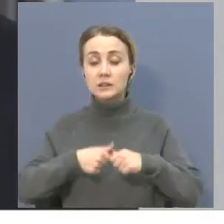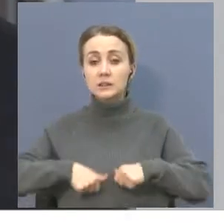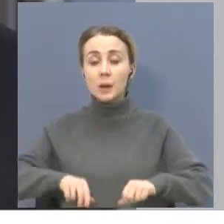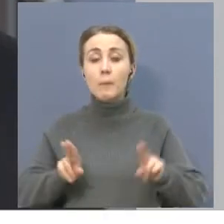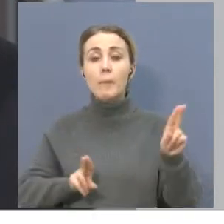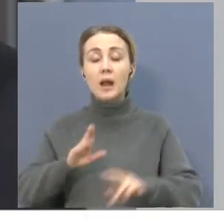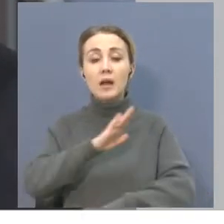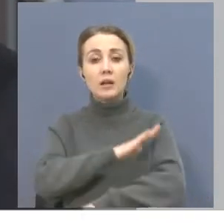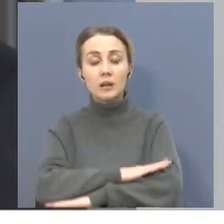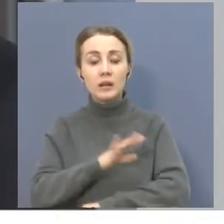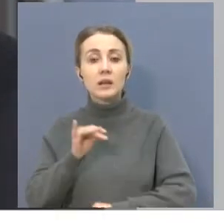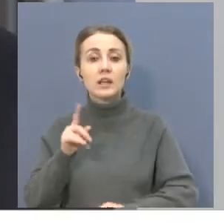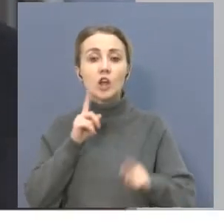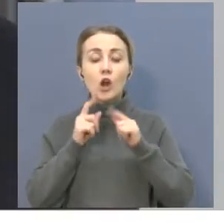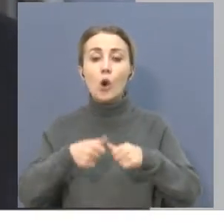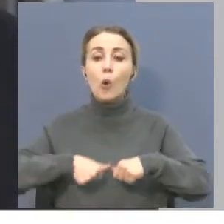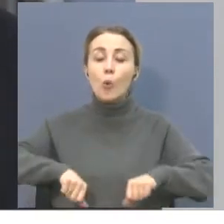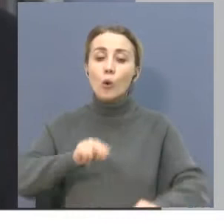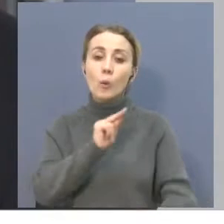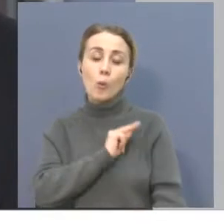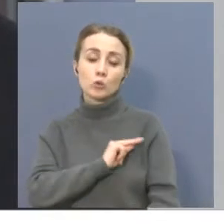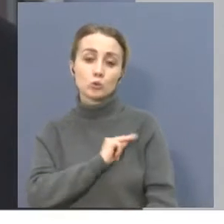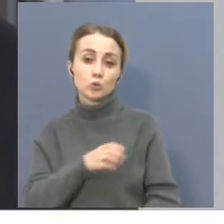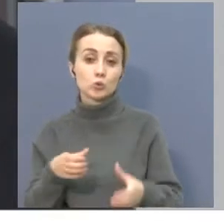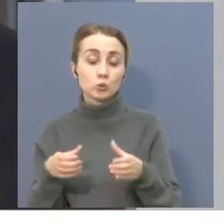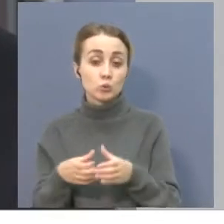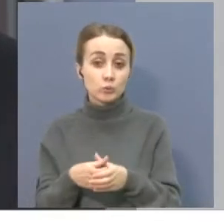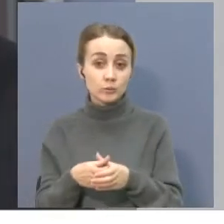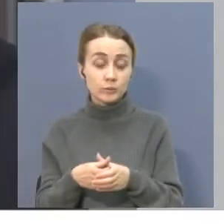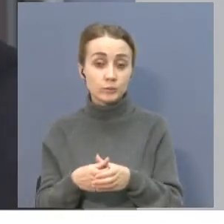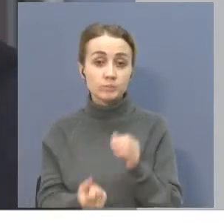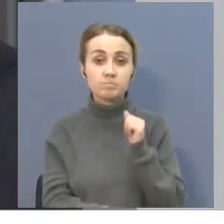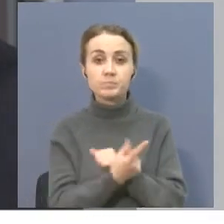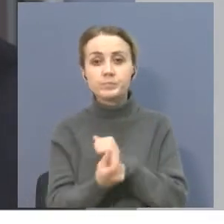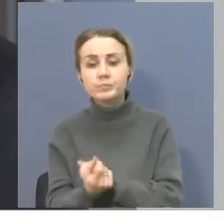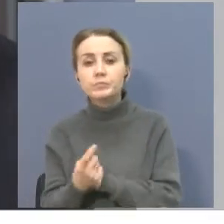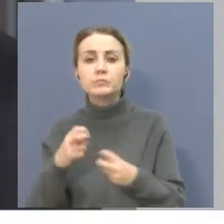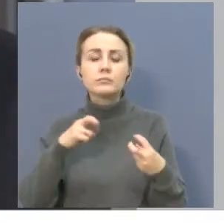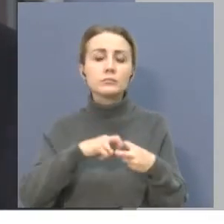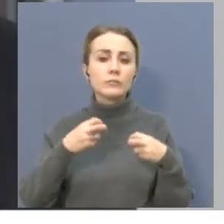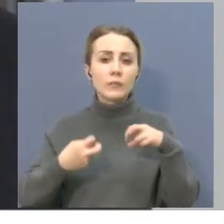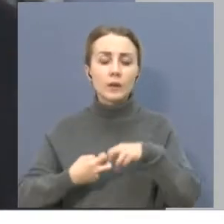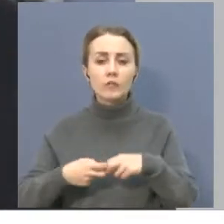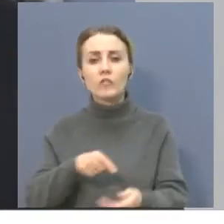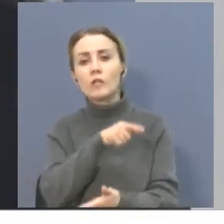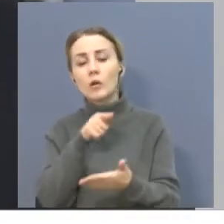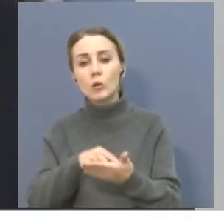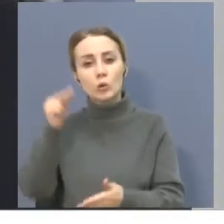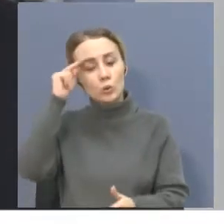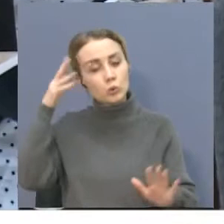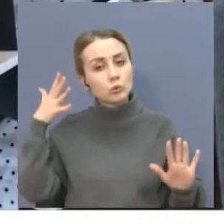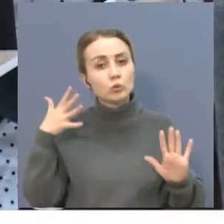мәселелерді анықтаймыз. Азаматтардың шағымдарын зерттейміз. Азаматтарды бүгінгі күні толғандырып отырған мәселелерді назарға